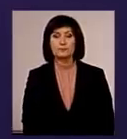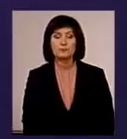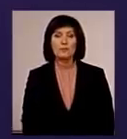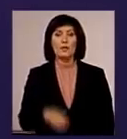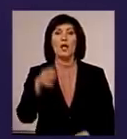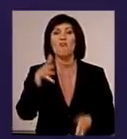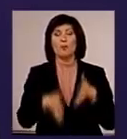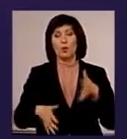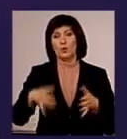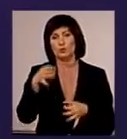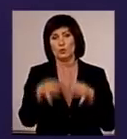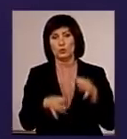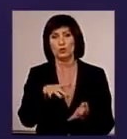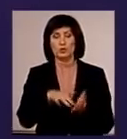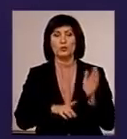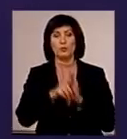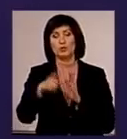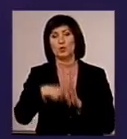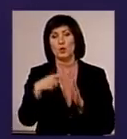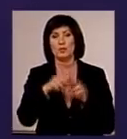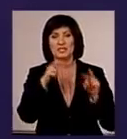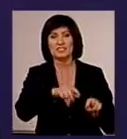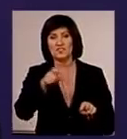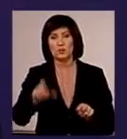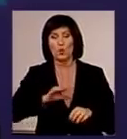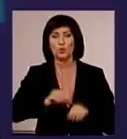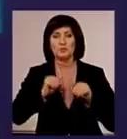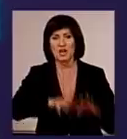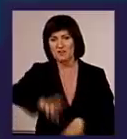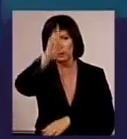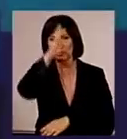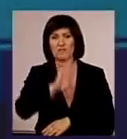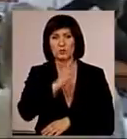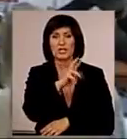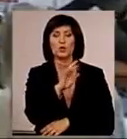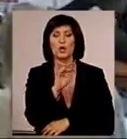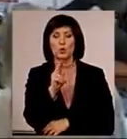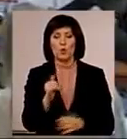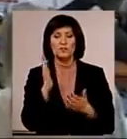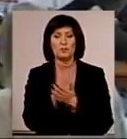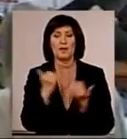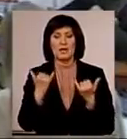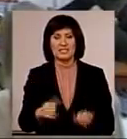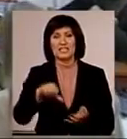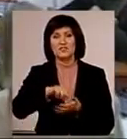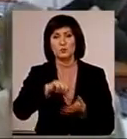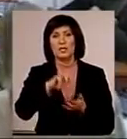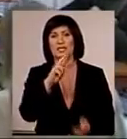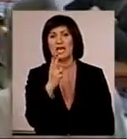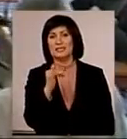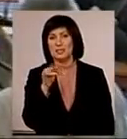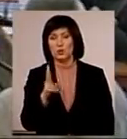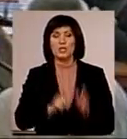А в Оболонському суді столиці почали допитувати свідків у справі про державну зраду Віктора Януковича. Прямо зараз там виступає Арсеній Яценюк. На